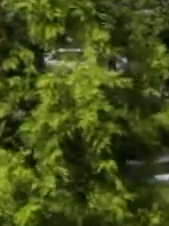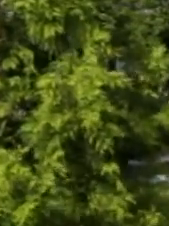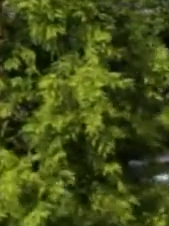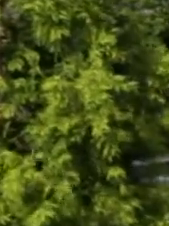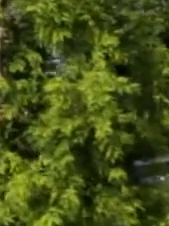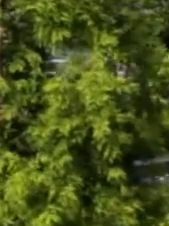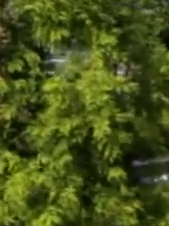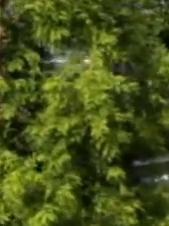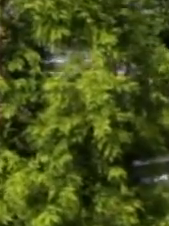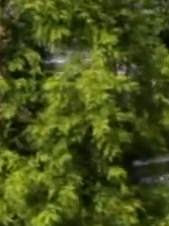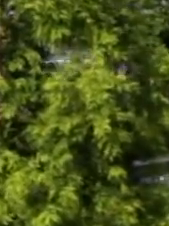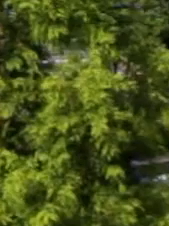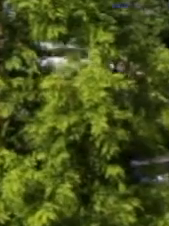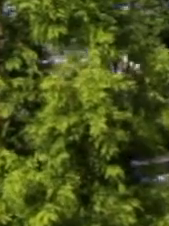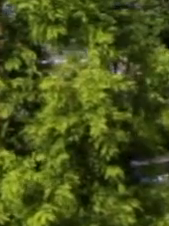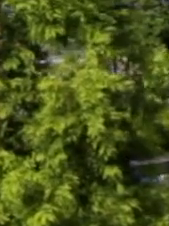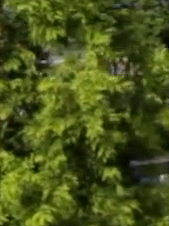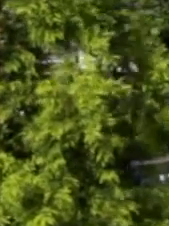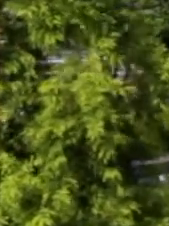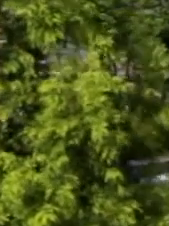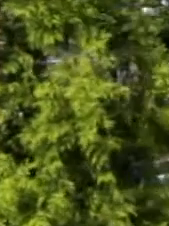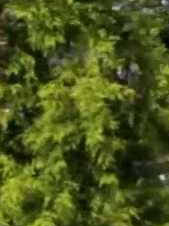함께 환경순찰을 실시합니다.